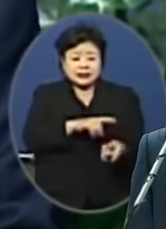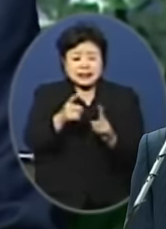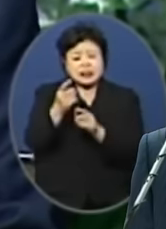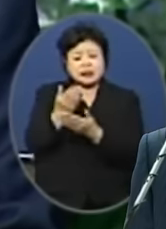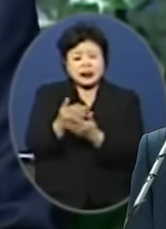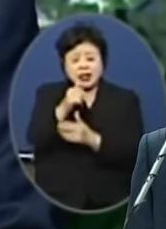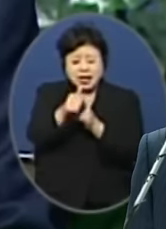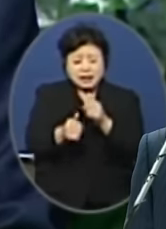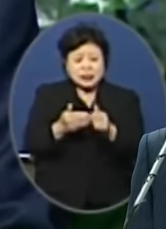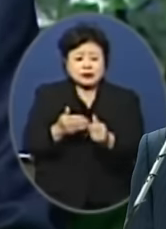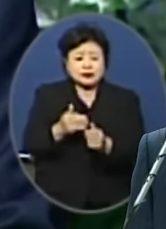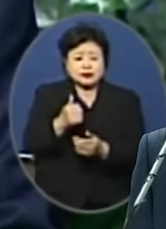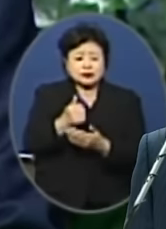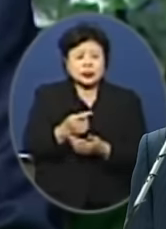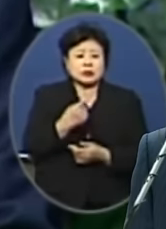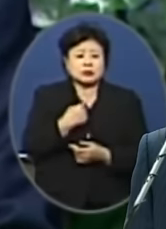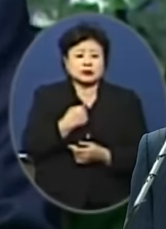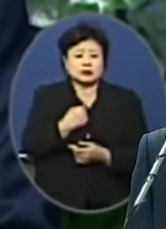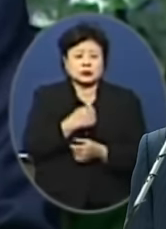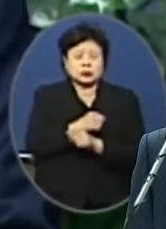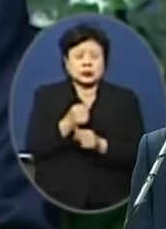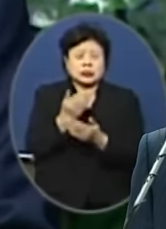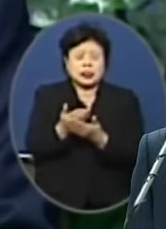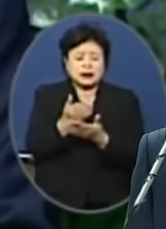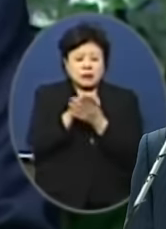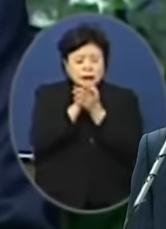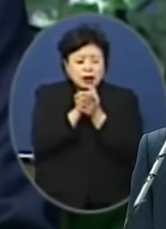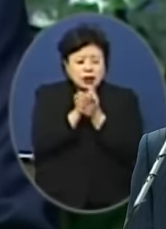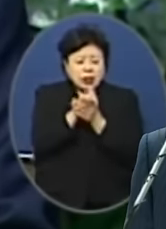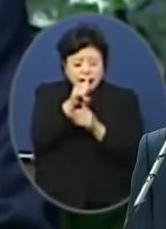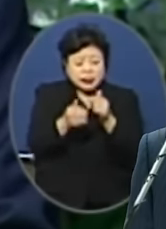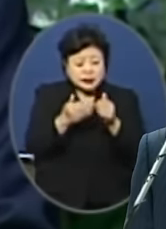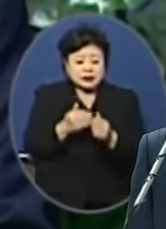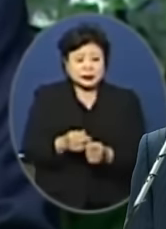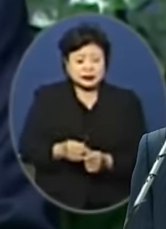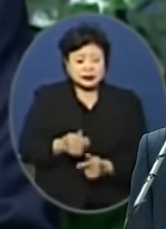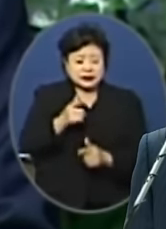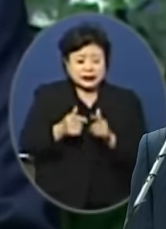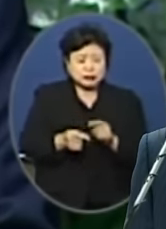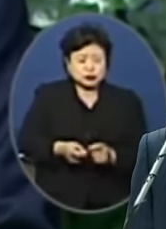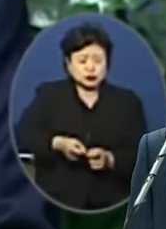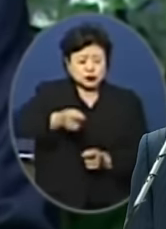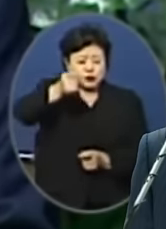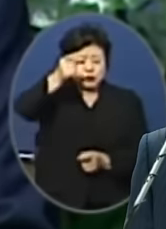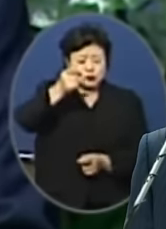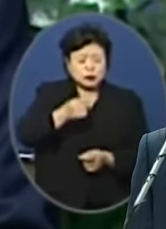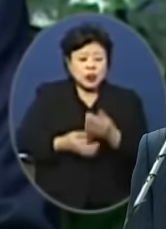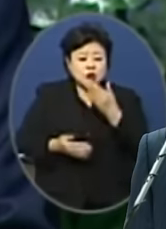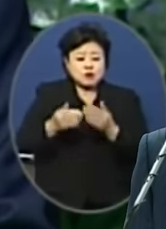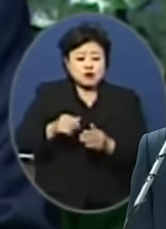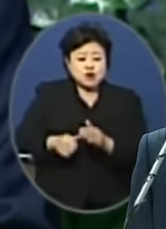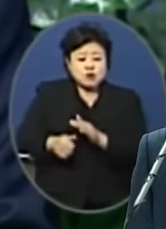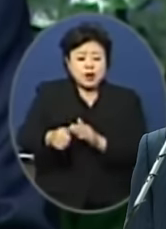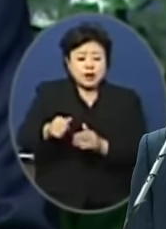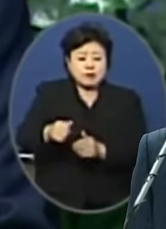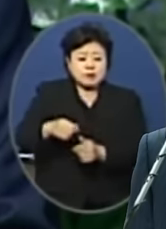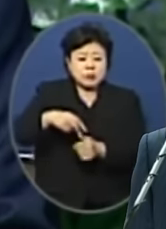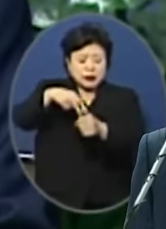살려달라고 하나님께 범죄하는 것을 용서하시고 살려달라고 할 때 하나님께서 장대 불뱀을 메어 달라고